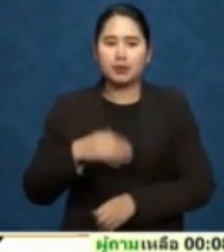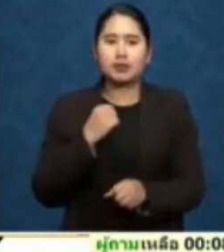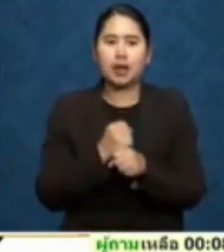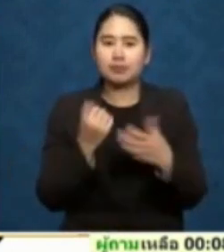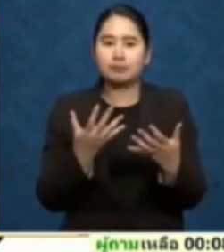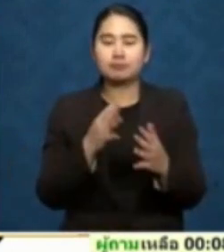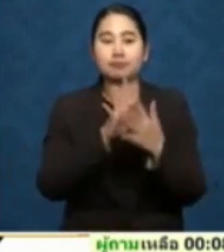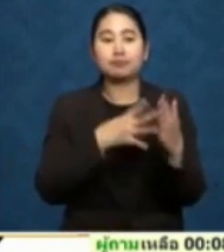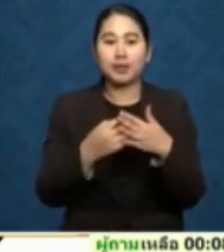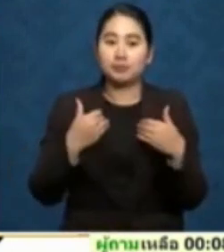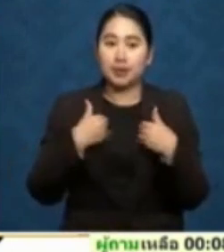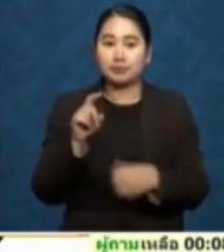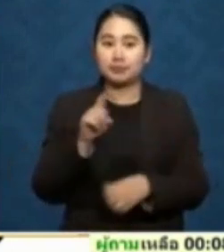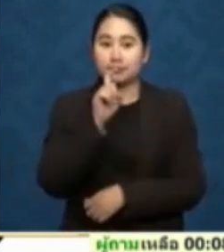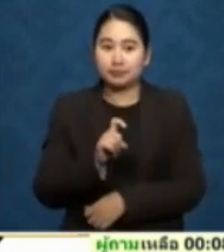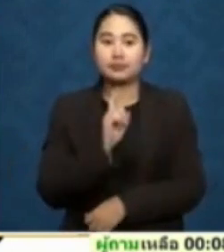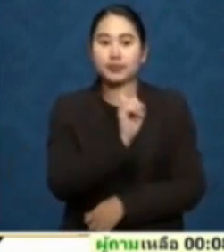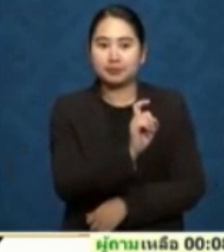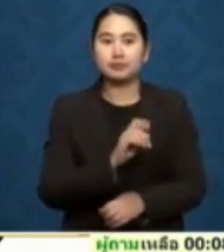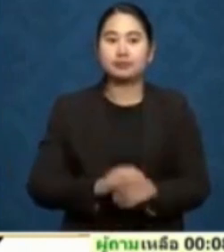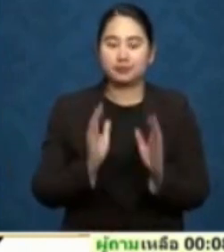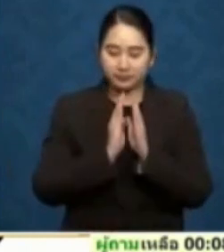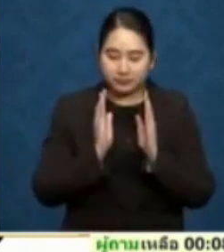รมครับขอบคุณครับ